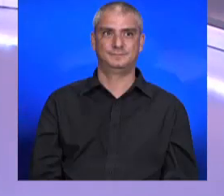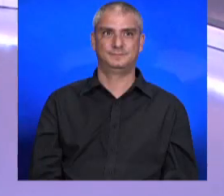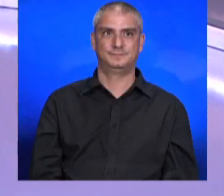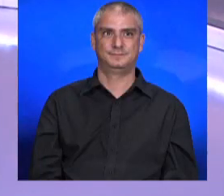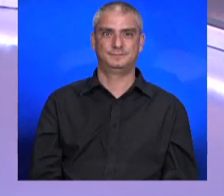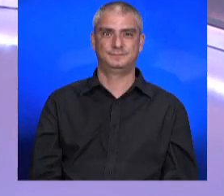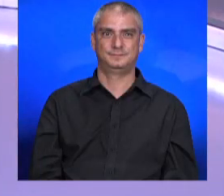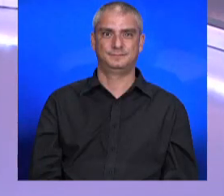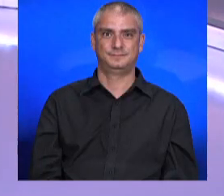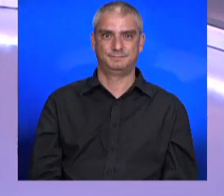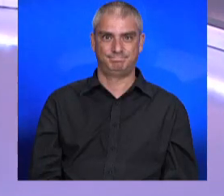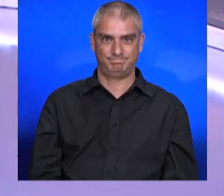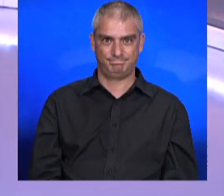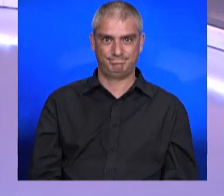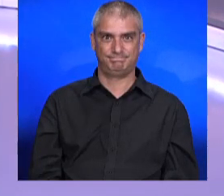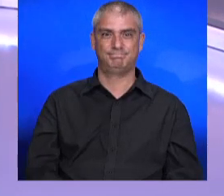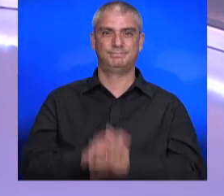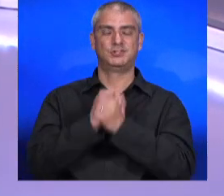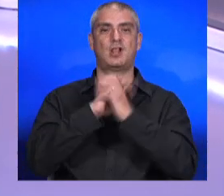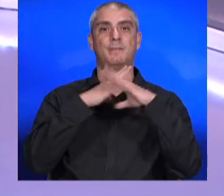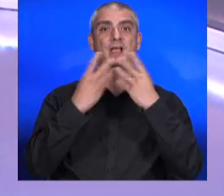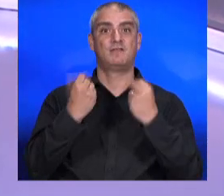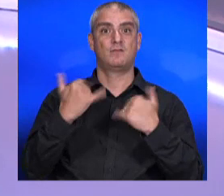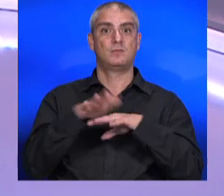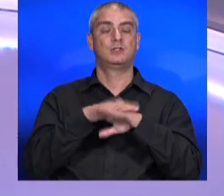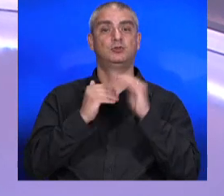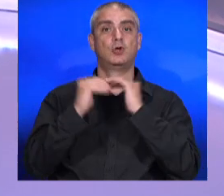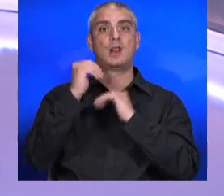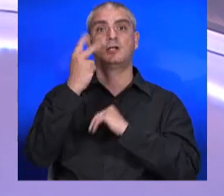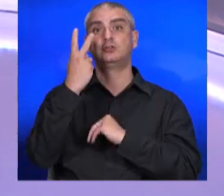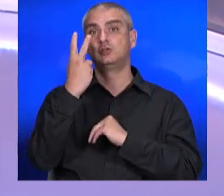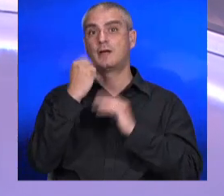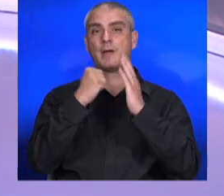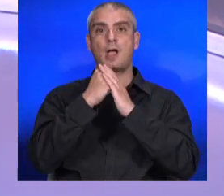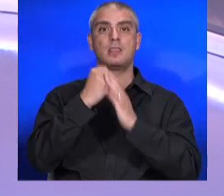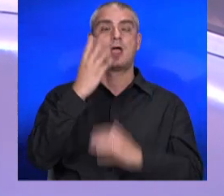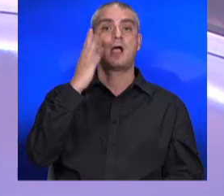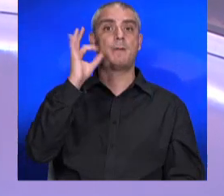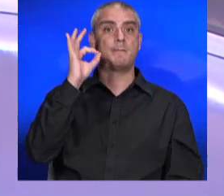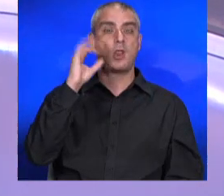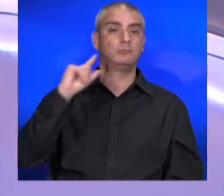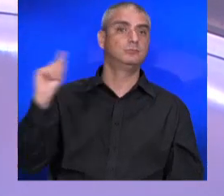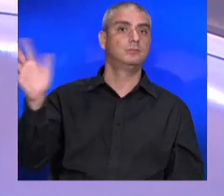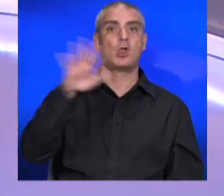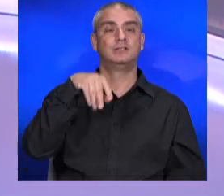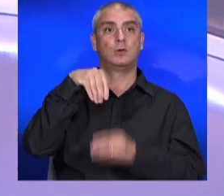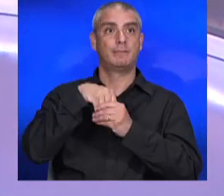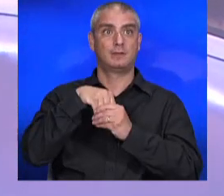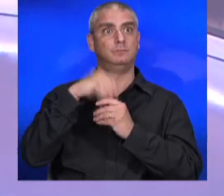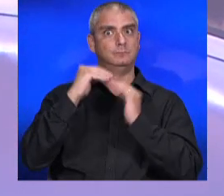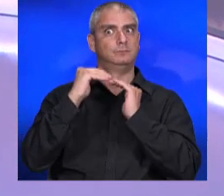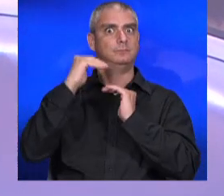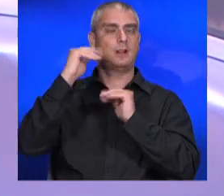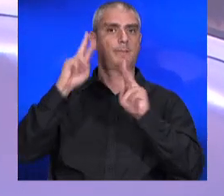שלום לכם וערב טוב. היום הורגשה עלייה של 2 עד 4 מעלות בכל האזורים הפנימיים. זה עלייה ניכרת, בעיקר יחסית